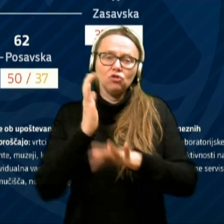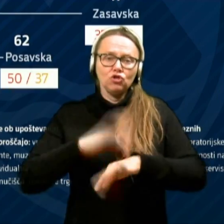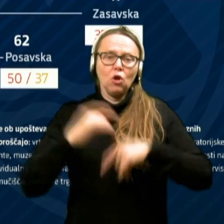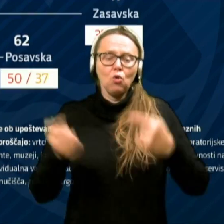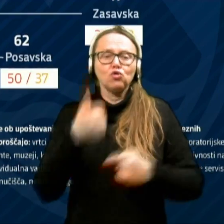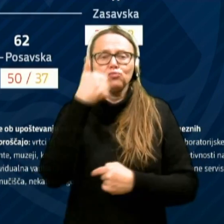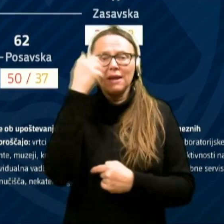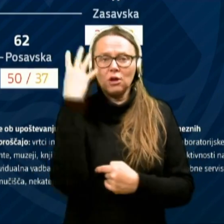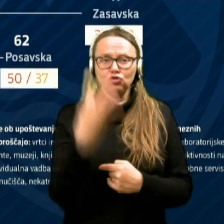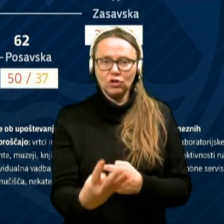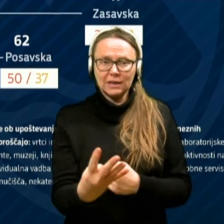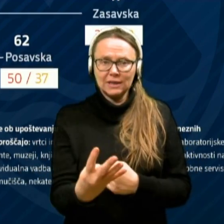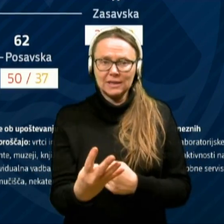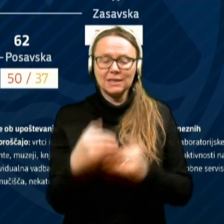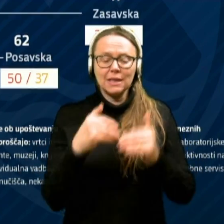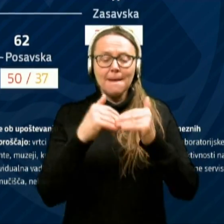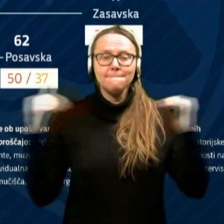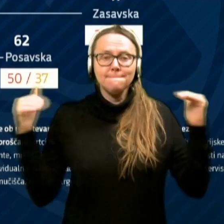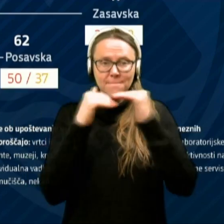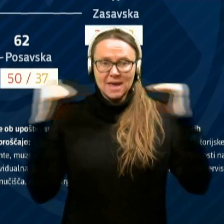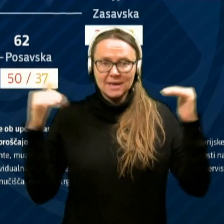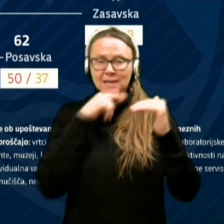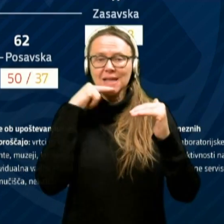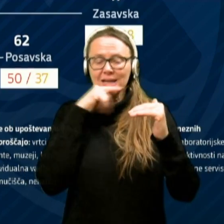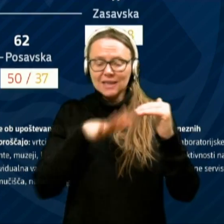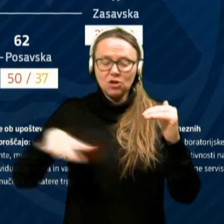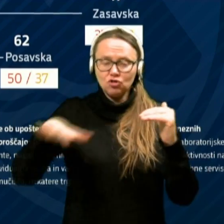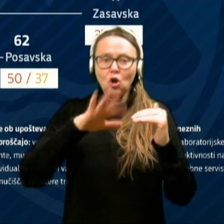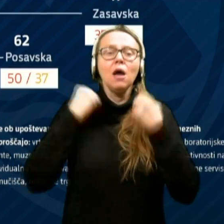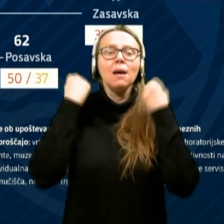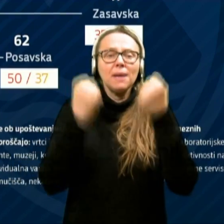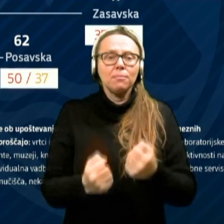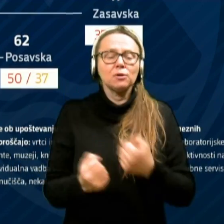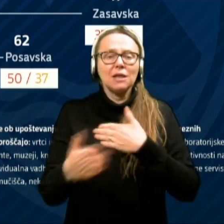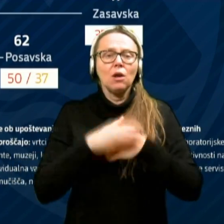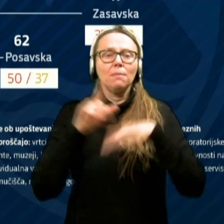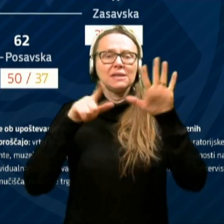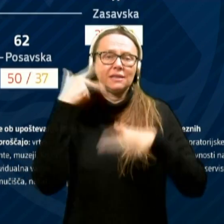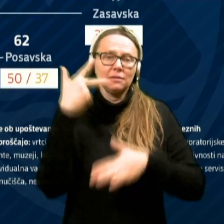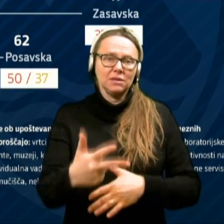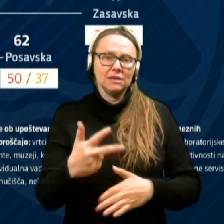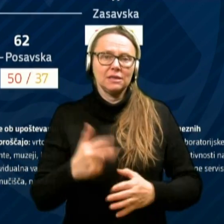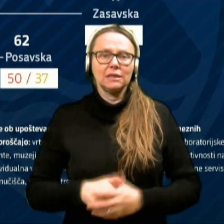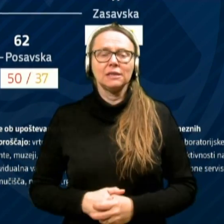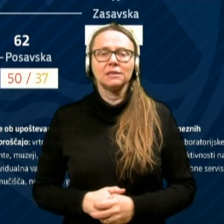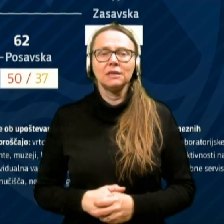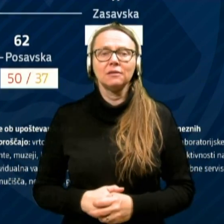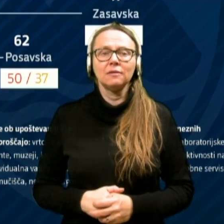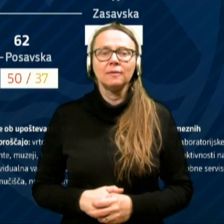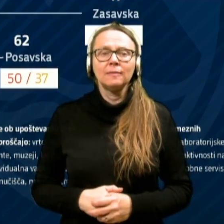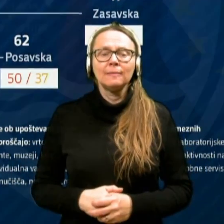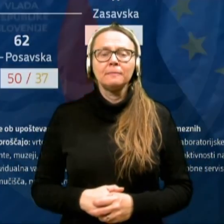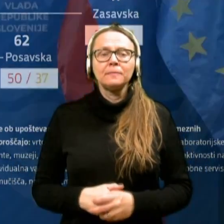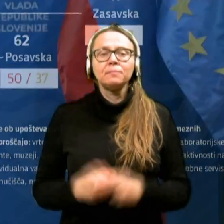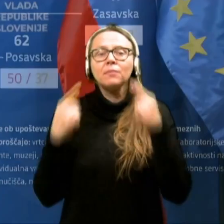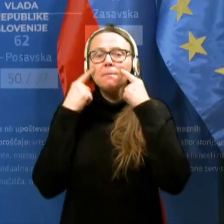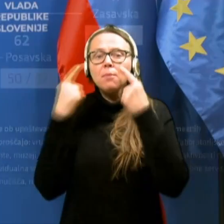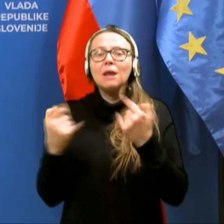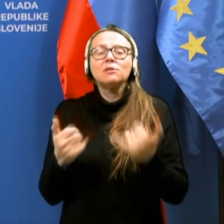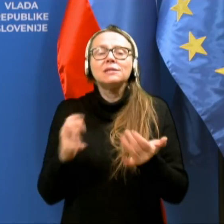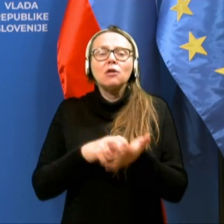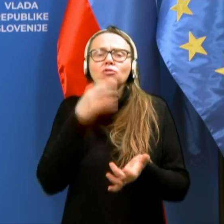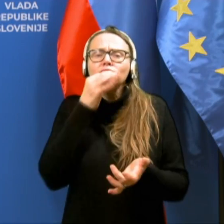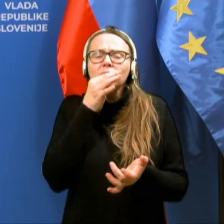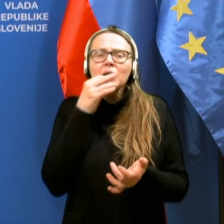okužb 41, meja za rdečo fazo pa je postavljena pri 37. Poglejmo sedaj še